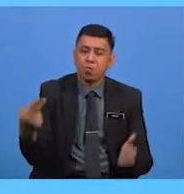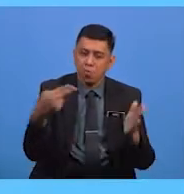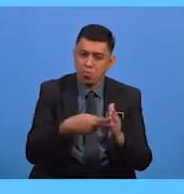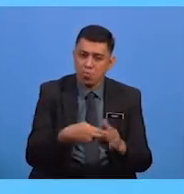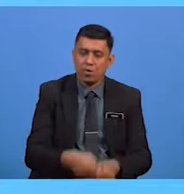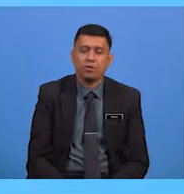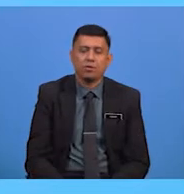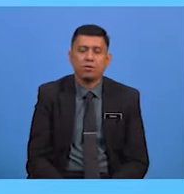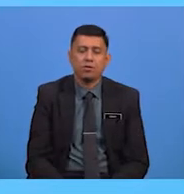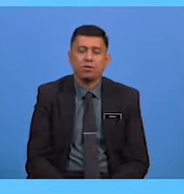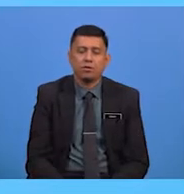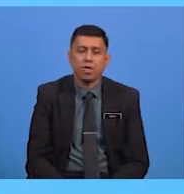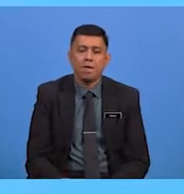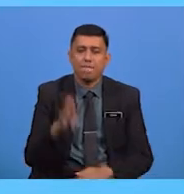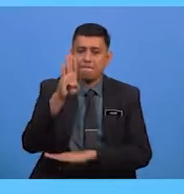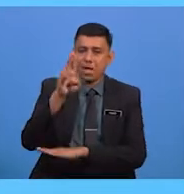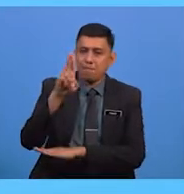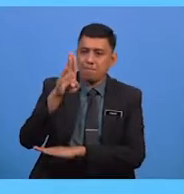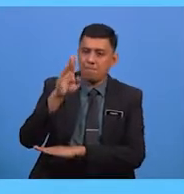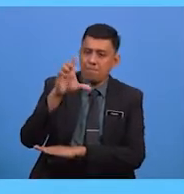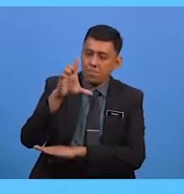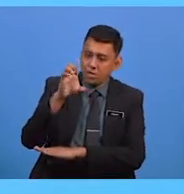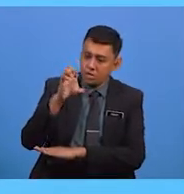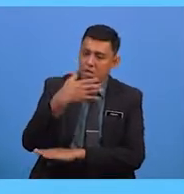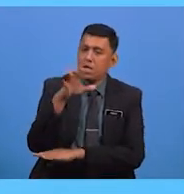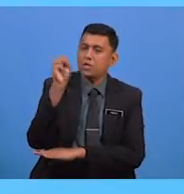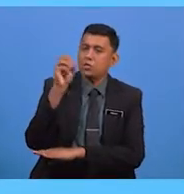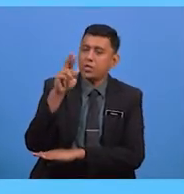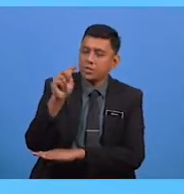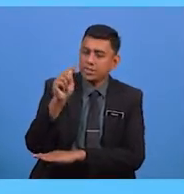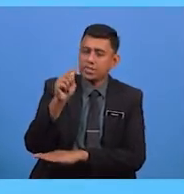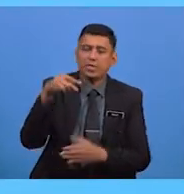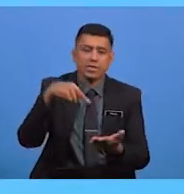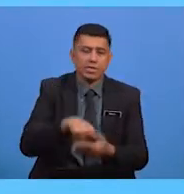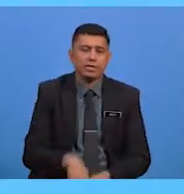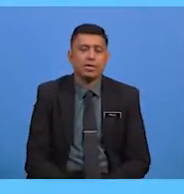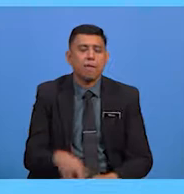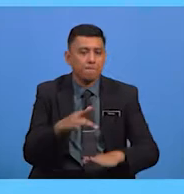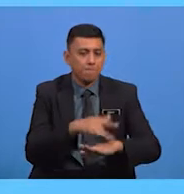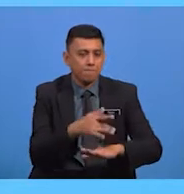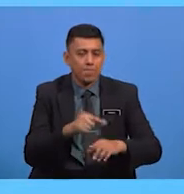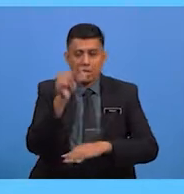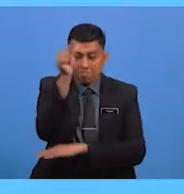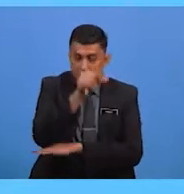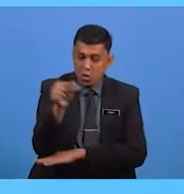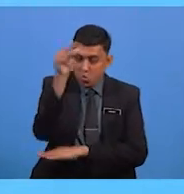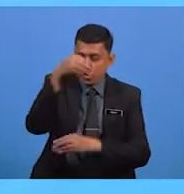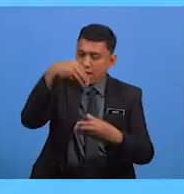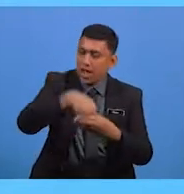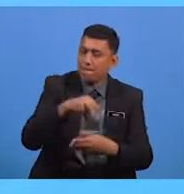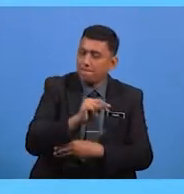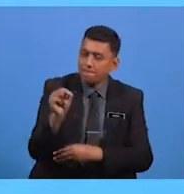ulangan dalam algoritma bubble sort ini. Bahagian ini bolehlah dipanggil sebagai gelung